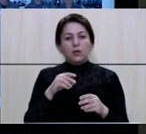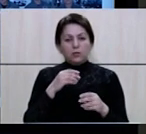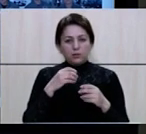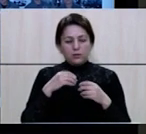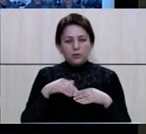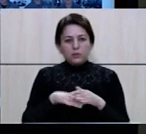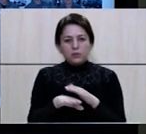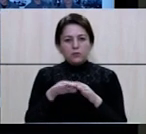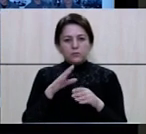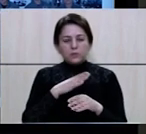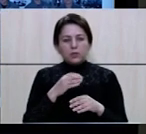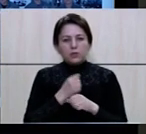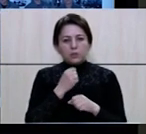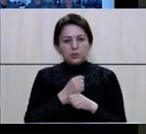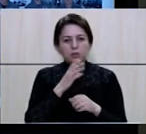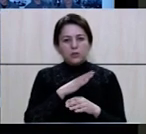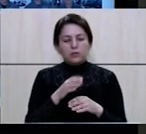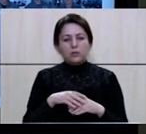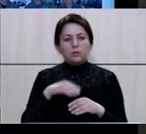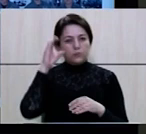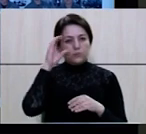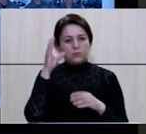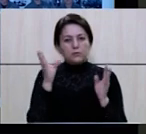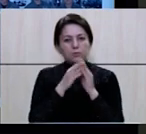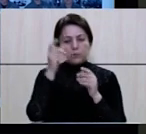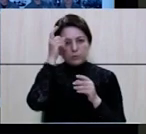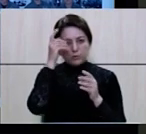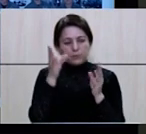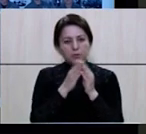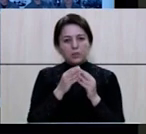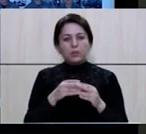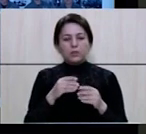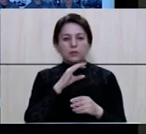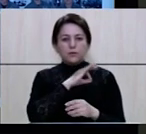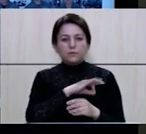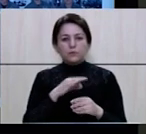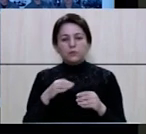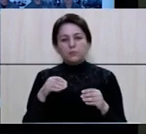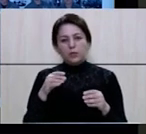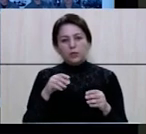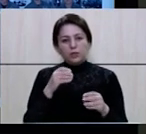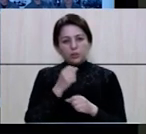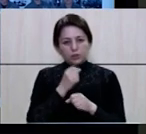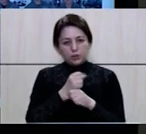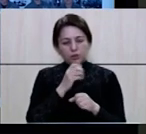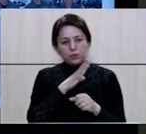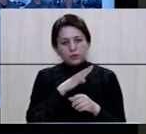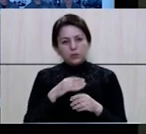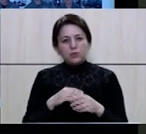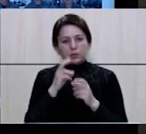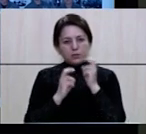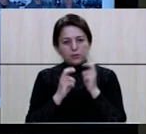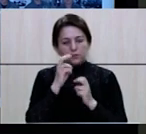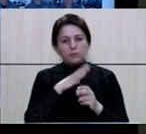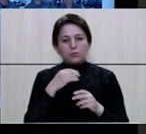1999 yildan boshlab O'zbekiston-Turkiya qo'shma korxonasi faoliyat yuritgan va bu faoliyat 10 yil davom